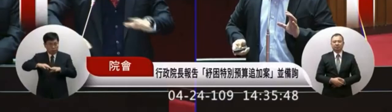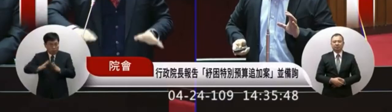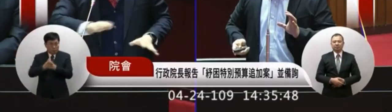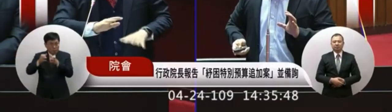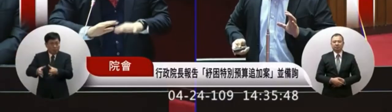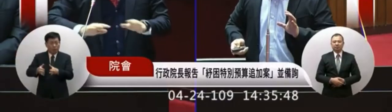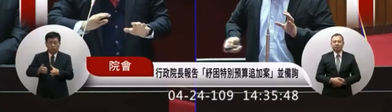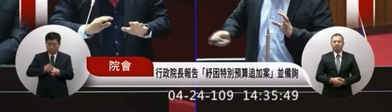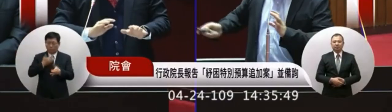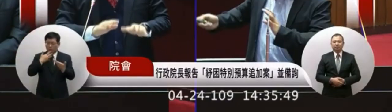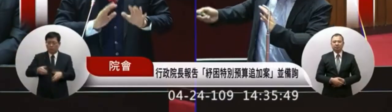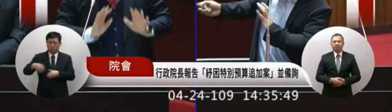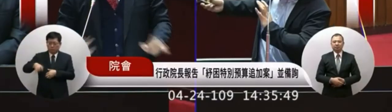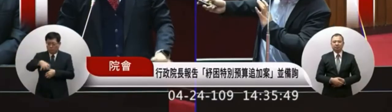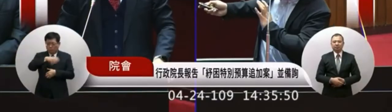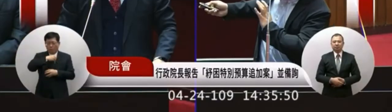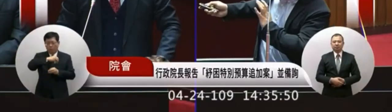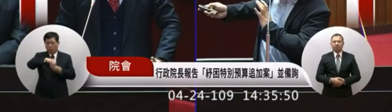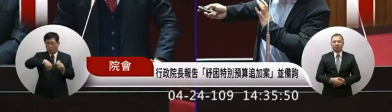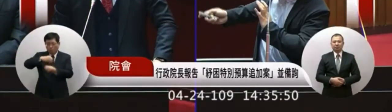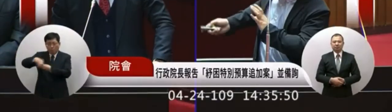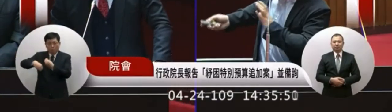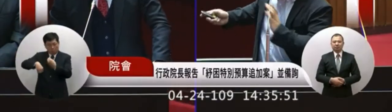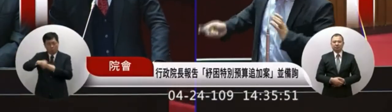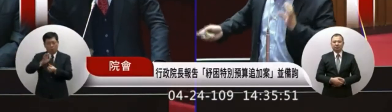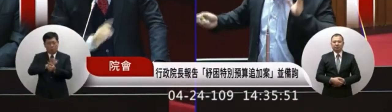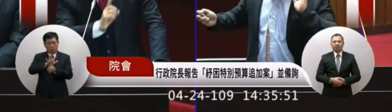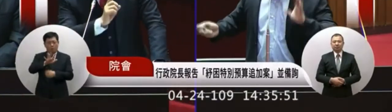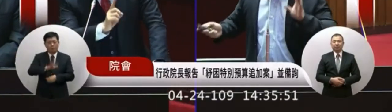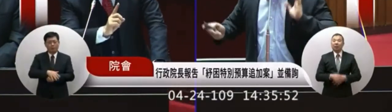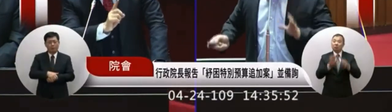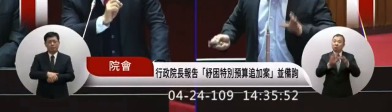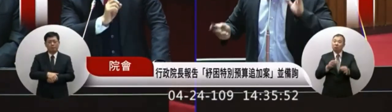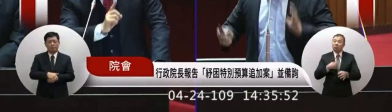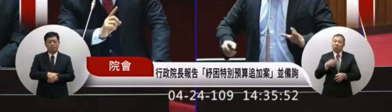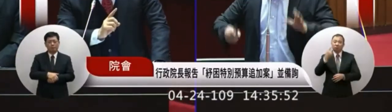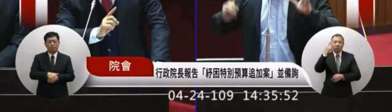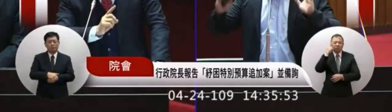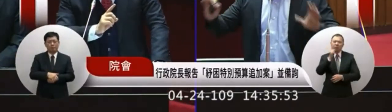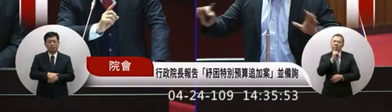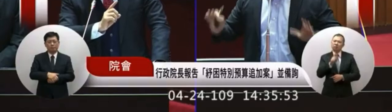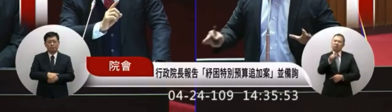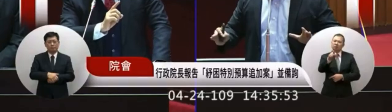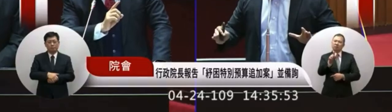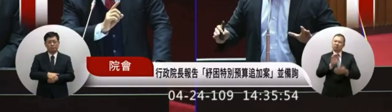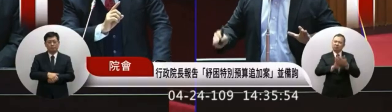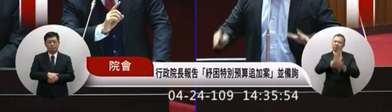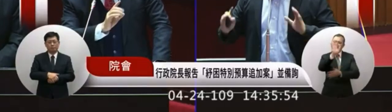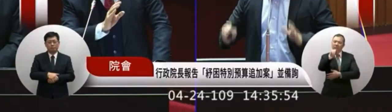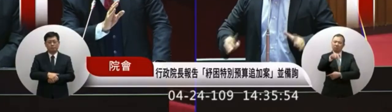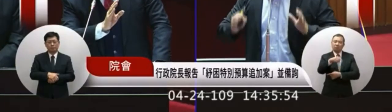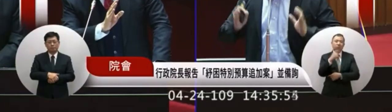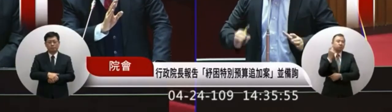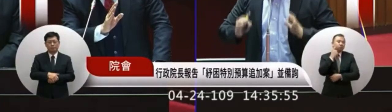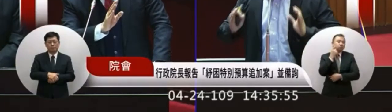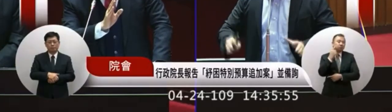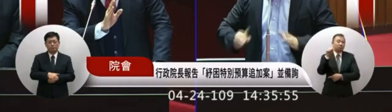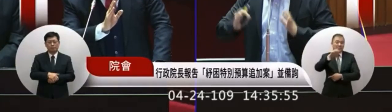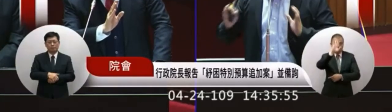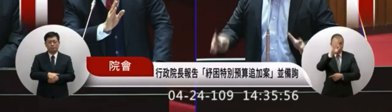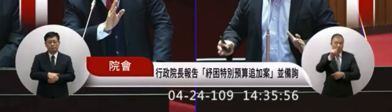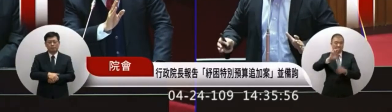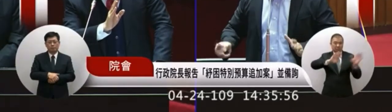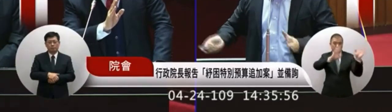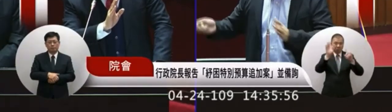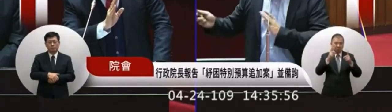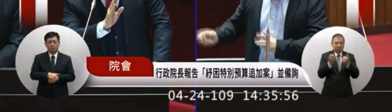制的话，在很多地方的调整会有一些帮助啦吼。 所以我是想说，这个是不是你以后吼，假设这个疫情稳定